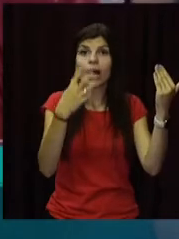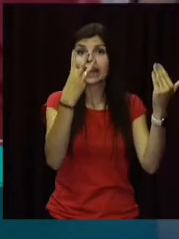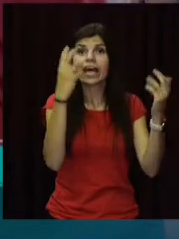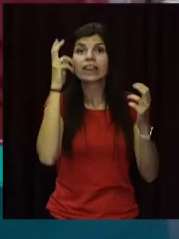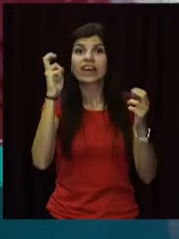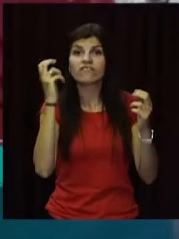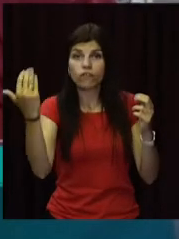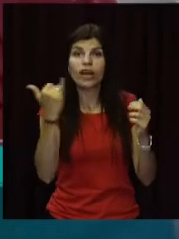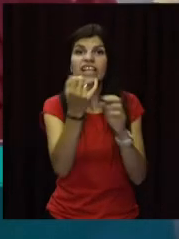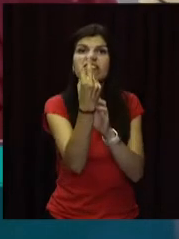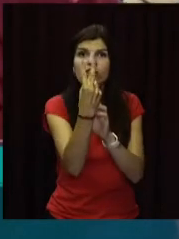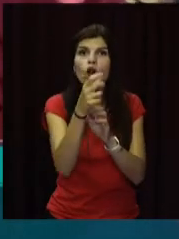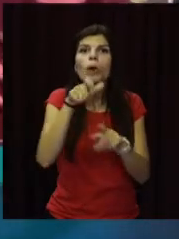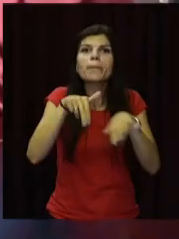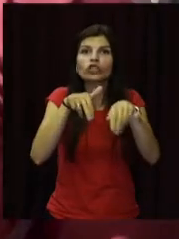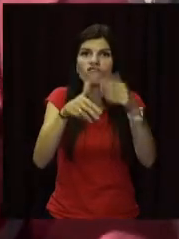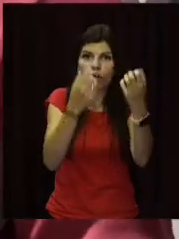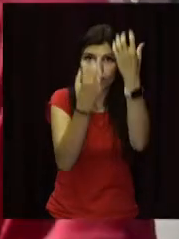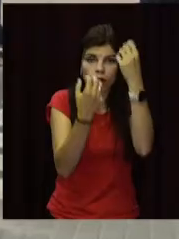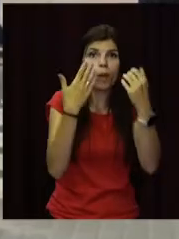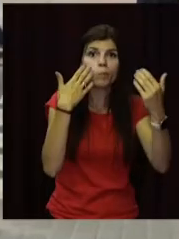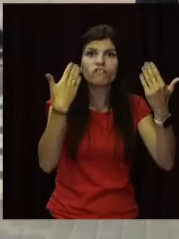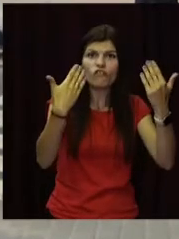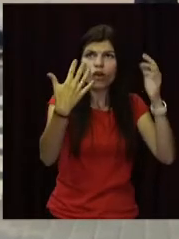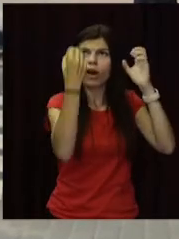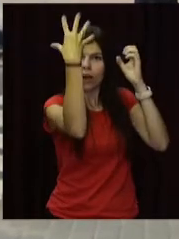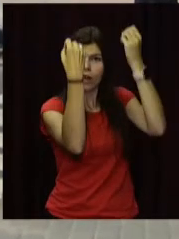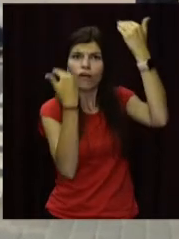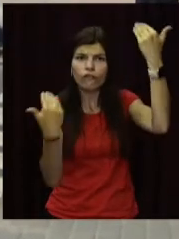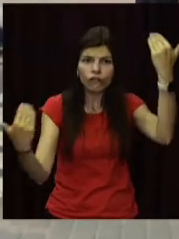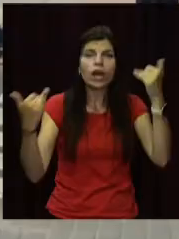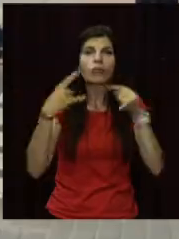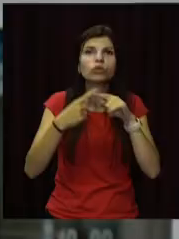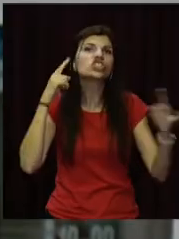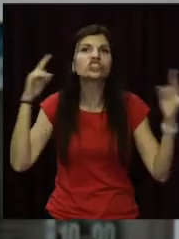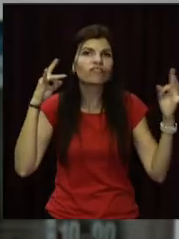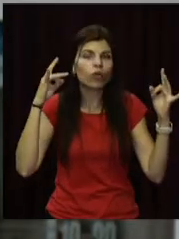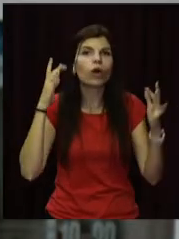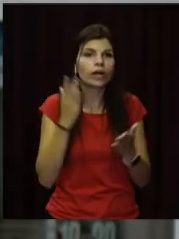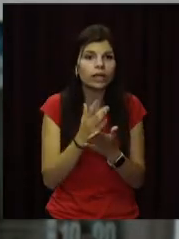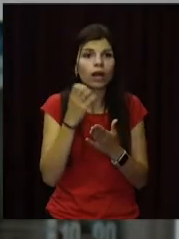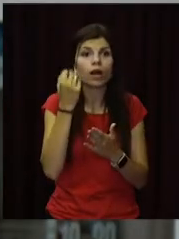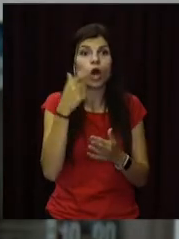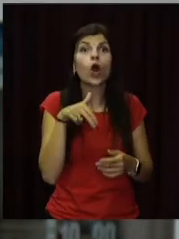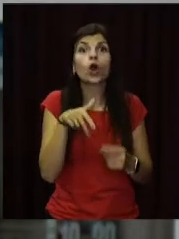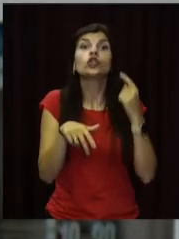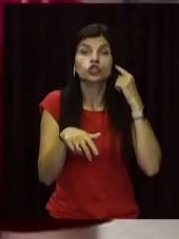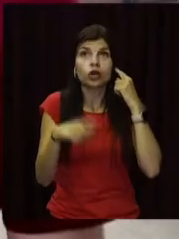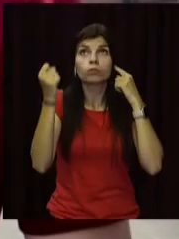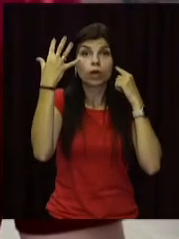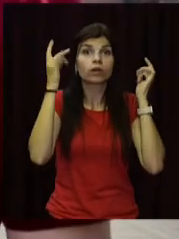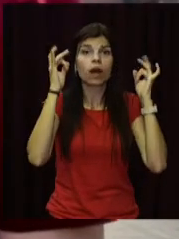і 12 пішохідних світлофорів, а також із 12 спеціальних озвучуючих устройств, які озвучують роботу пішохідних світлофорів